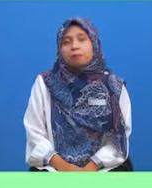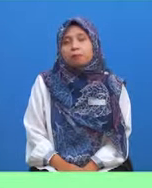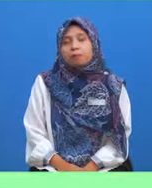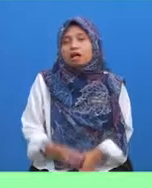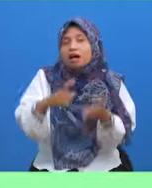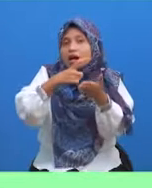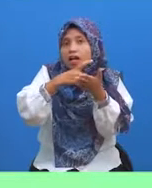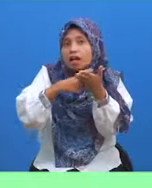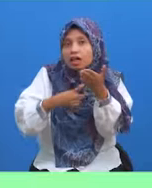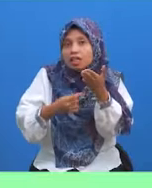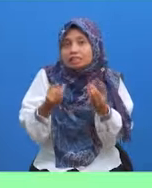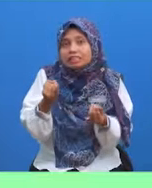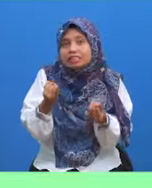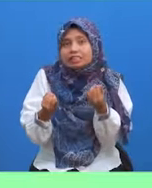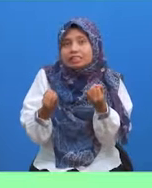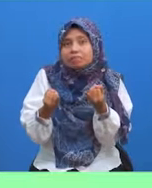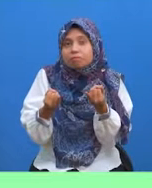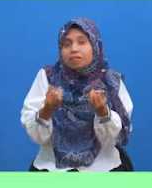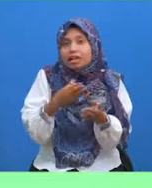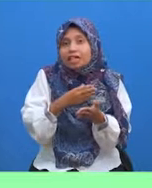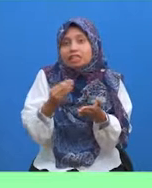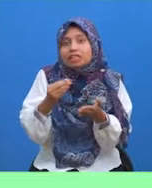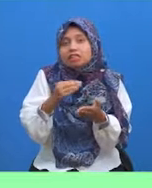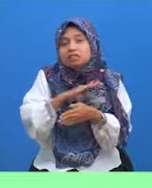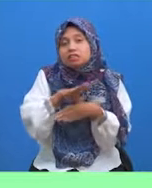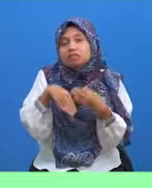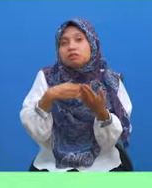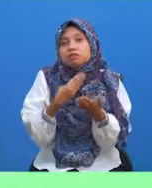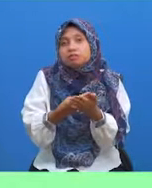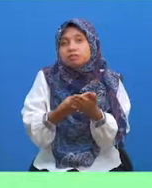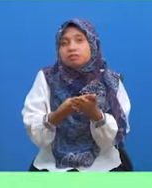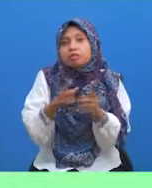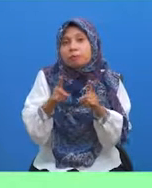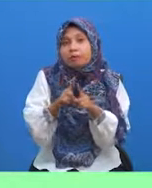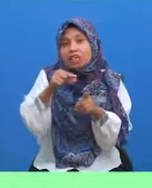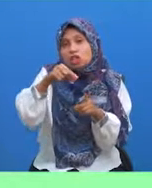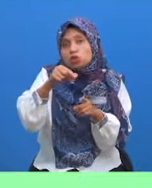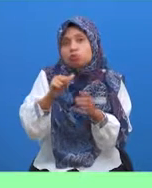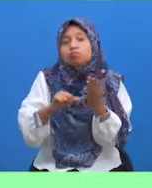harga keseimbangan Piazza dan quantity keseimbangan cuaca